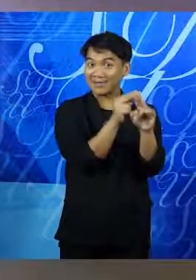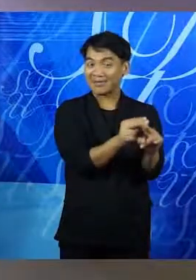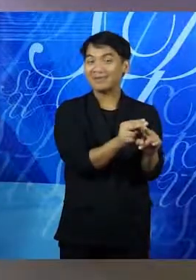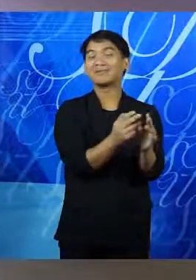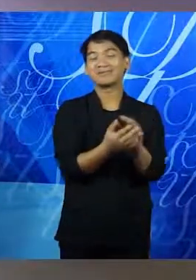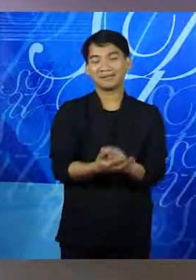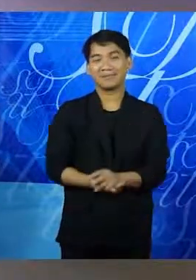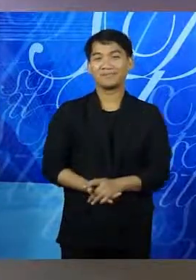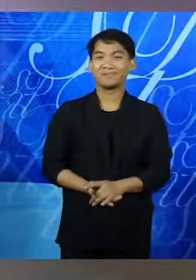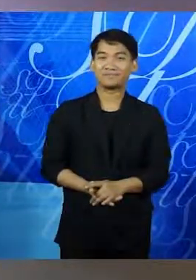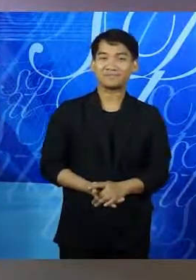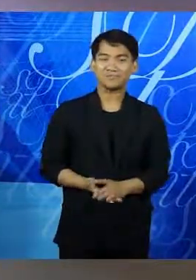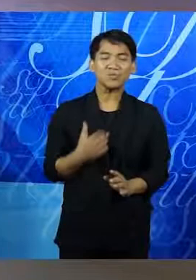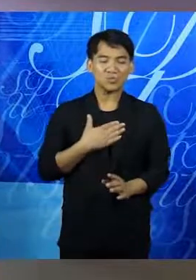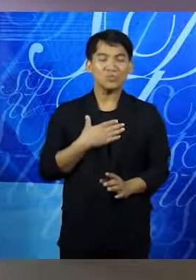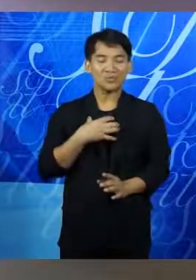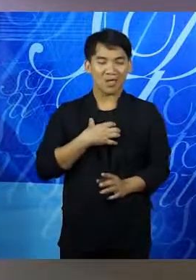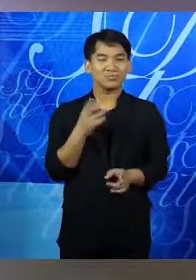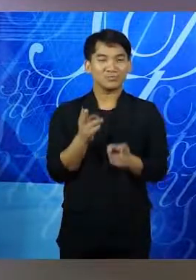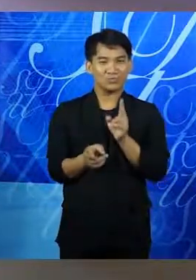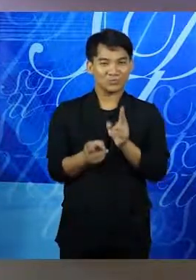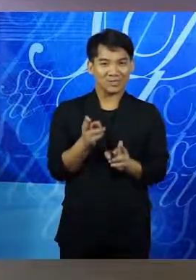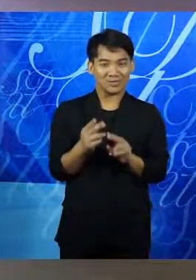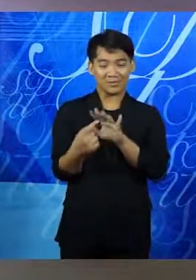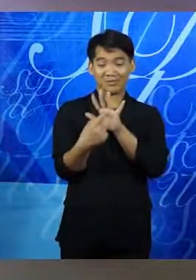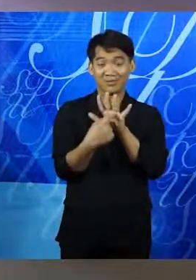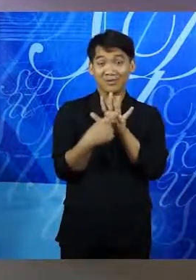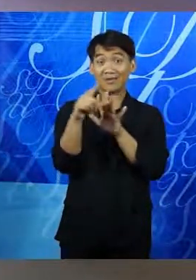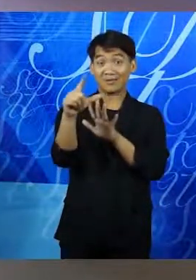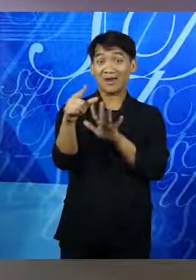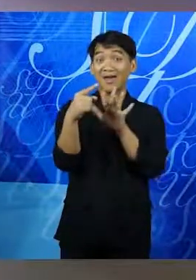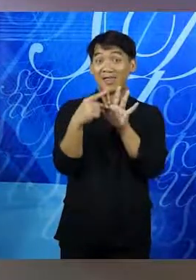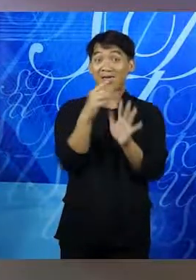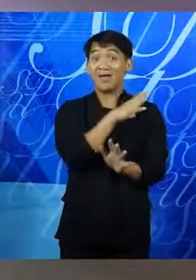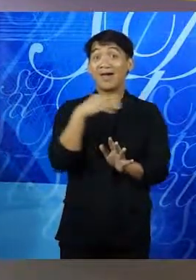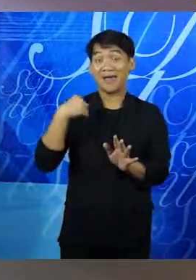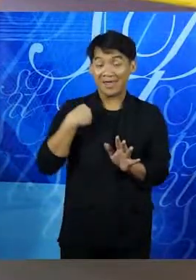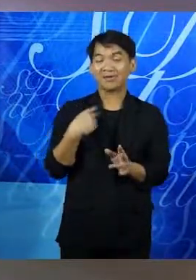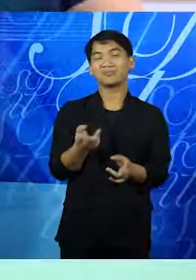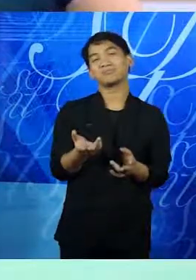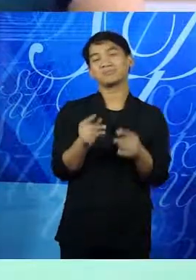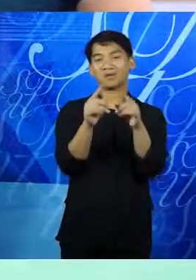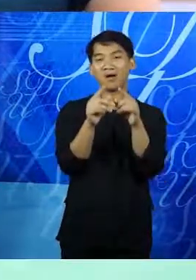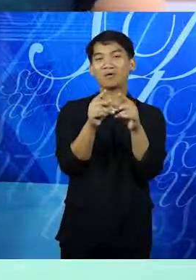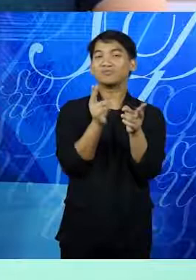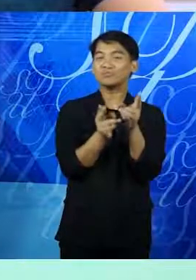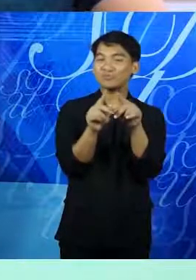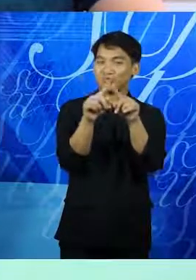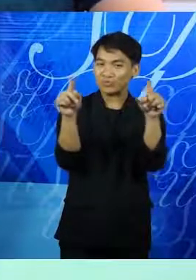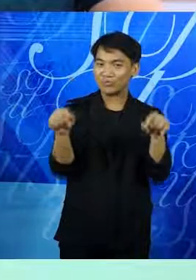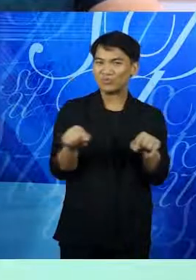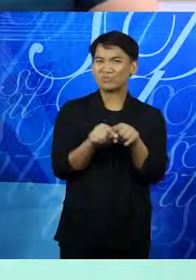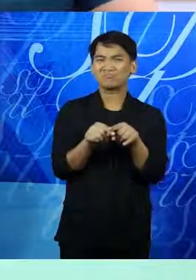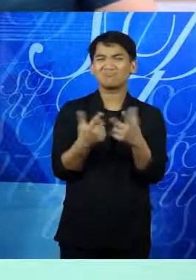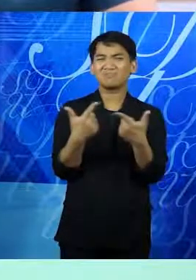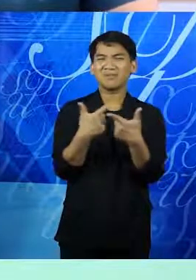นูอยากได้นะคะตุ๊กตาและตัวต่อนะคะหรือของเล่นอันนี้เนี่ยนะคะเป็นการสร้